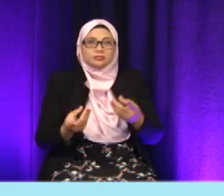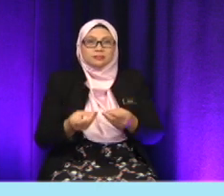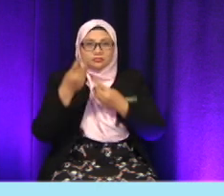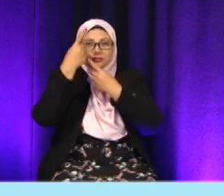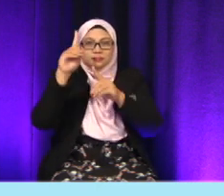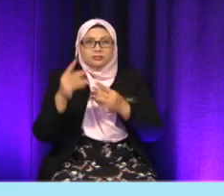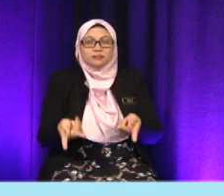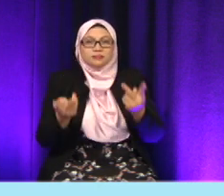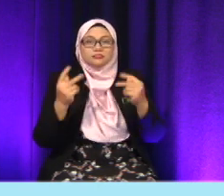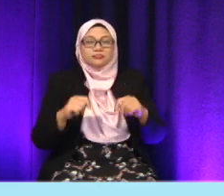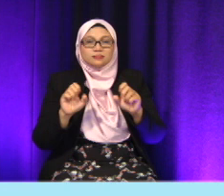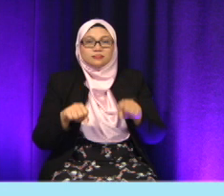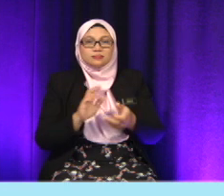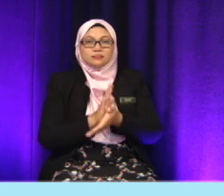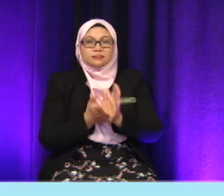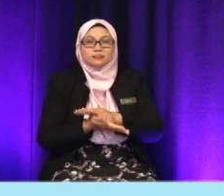jadi